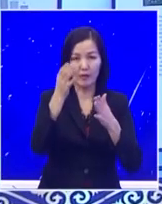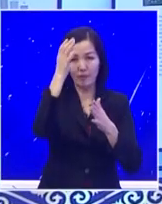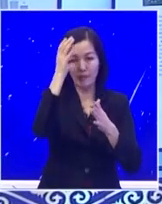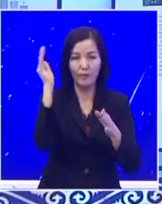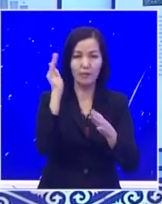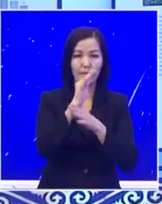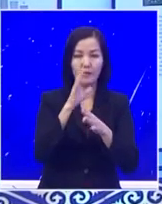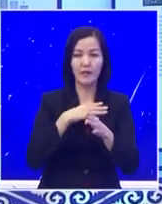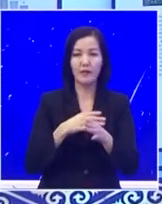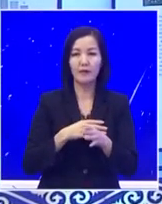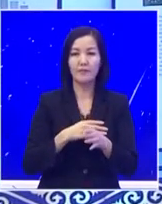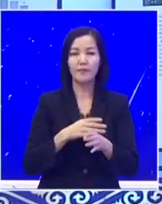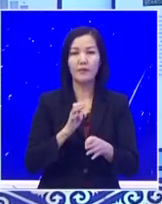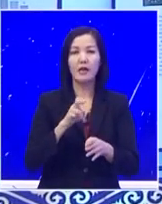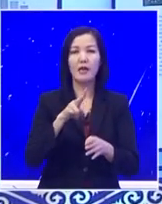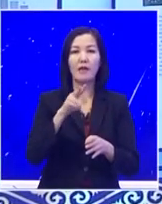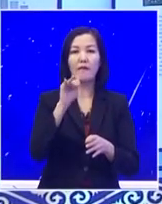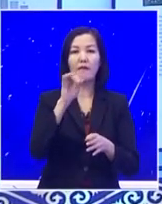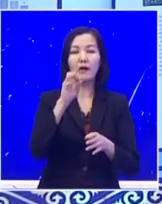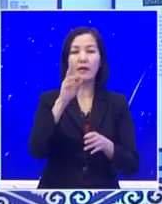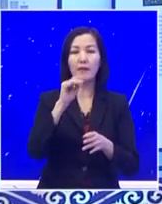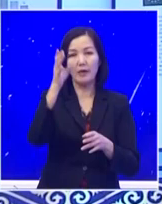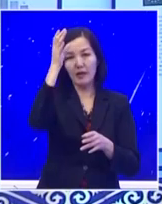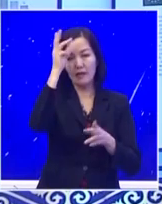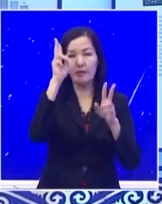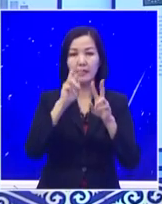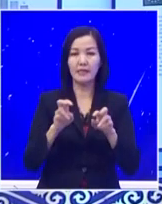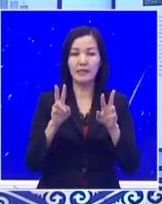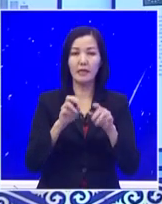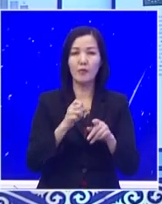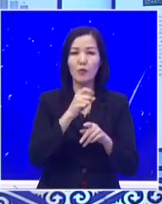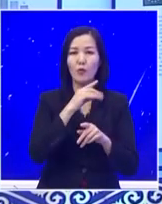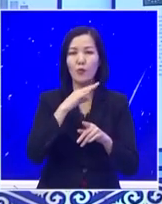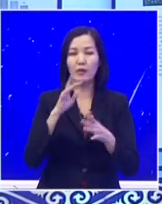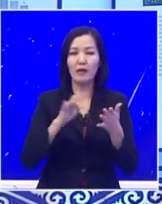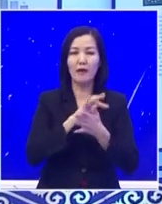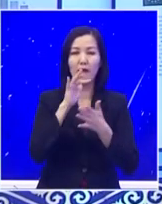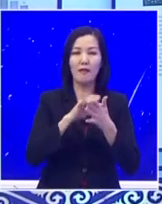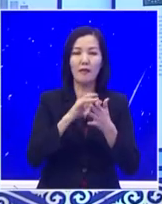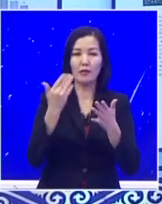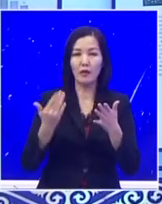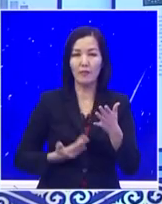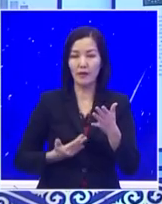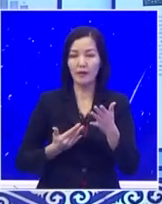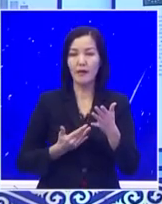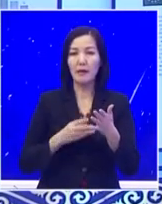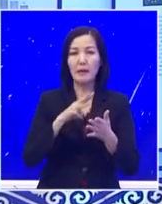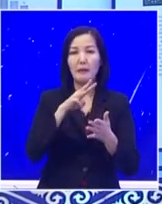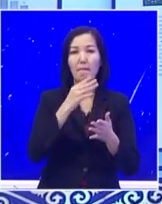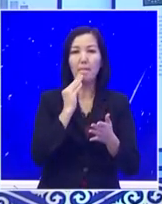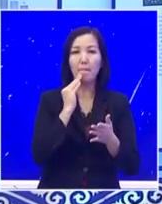Әл-Фараби ғылым білім саласын іздеп дамыту мақсатында бірталай қалаларда ғұмыр кешкен болатын. Оның жалпы Мысыр,